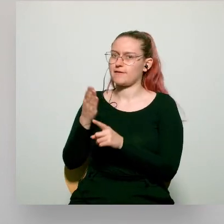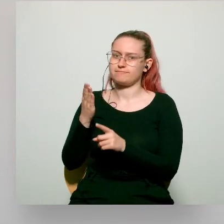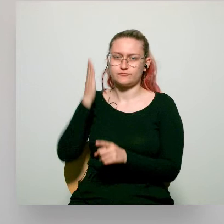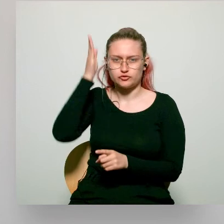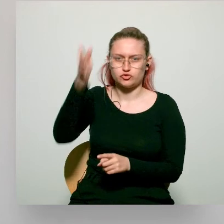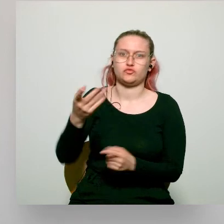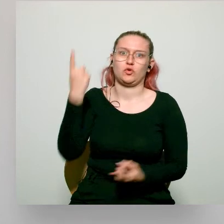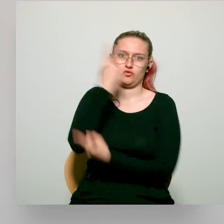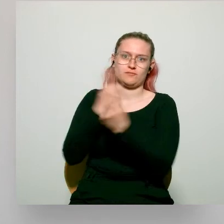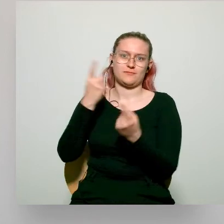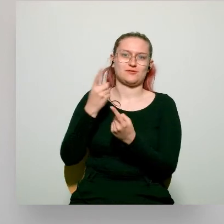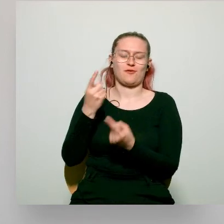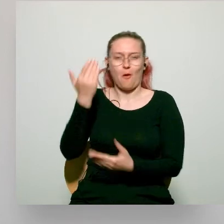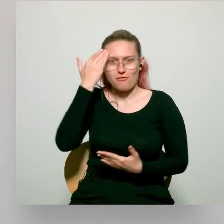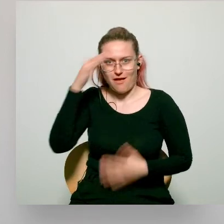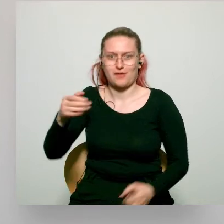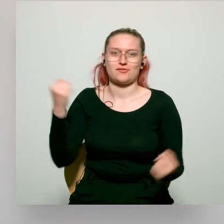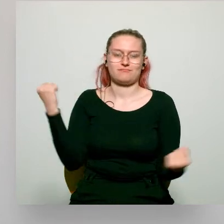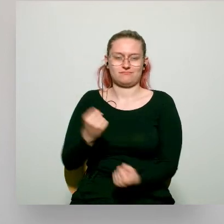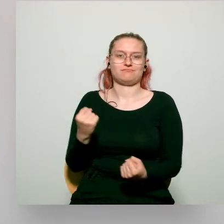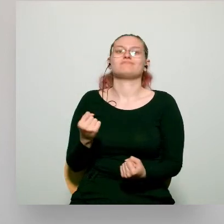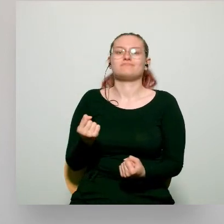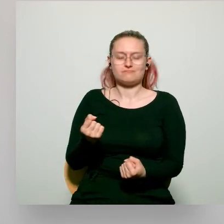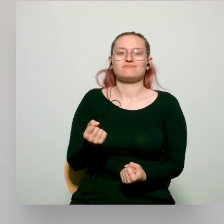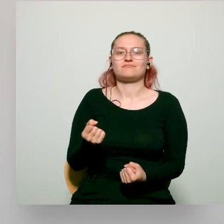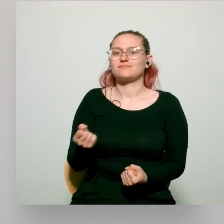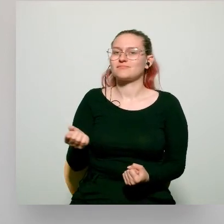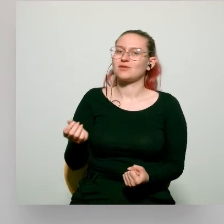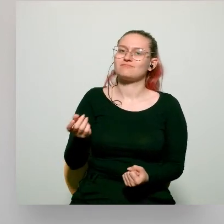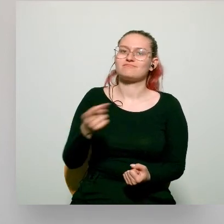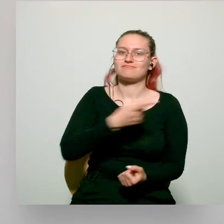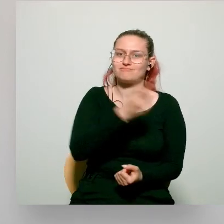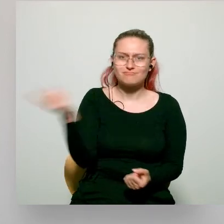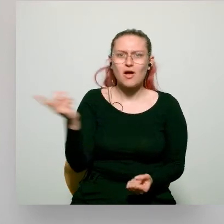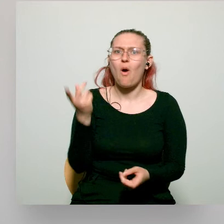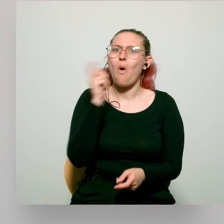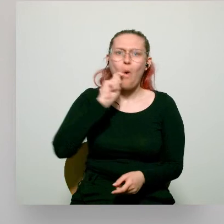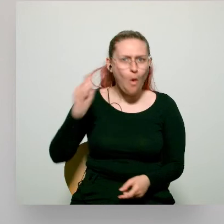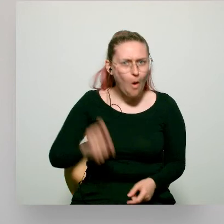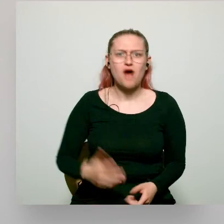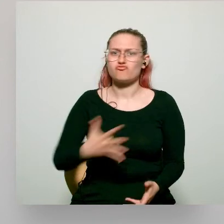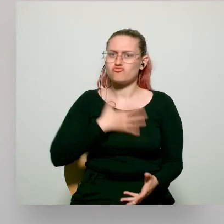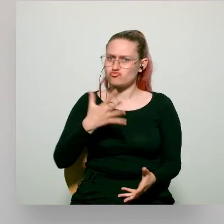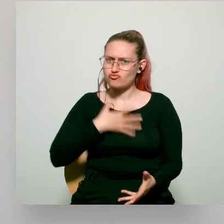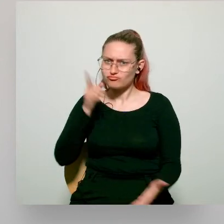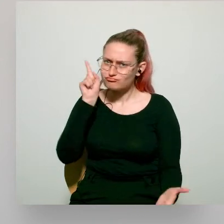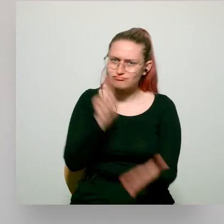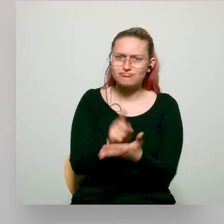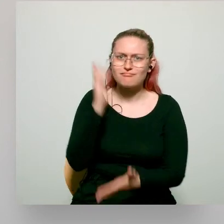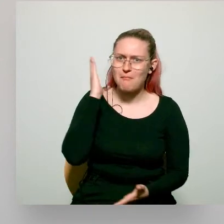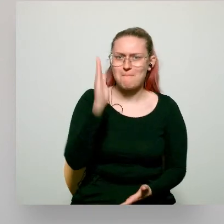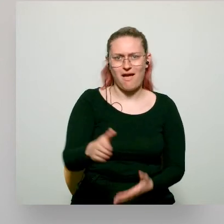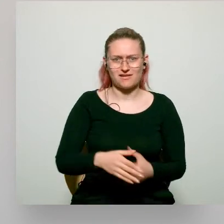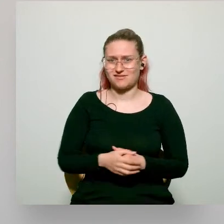z przekonaniem, że właśnie wygrana jest po stronie Ukrainy i że sprawy idą w dobrym kierunku. To są wskazania